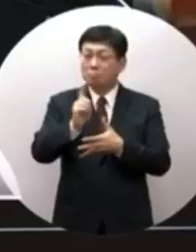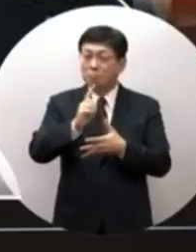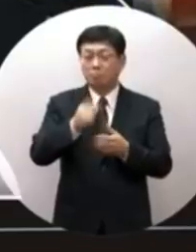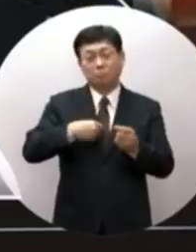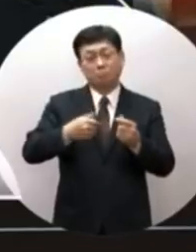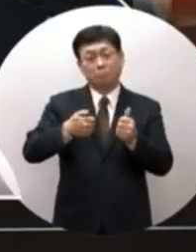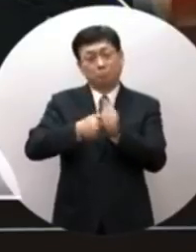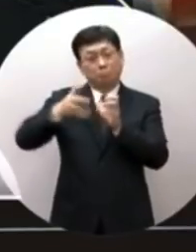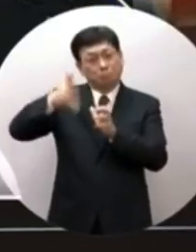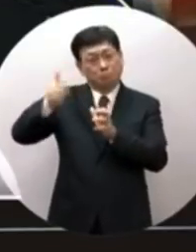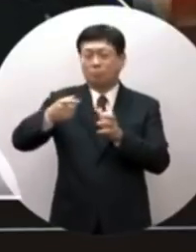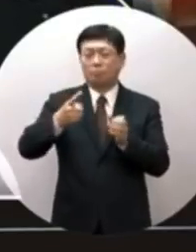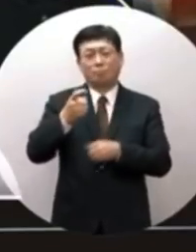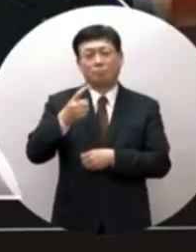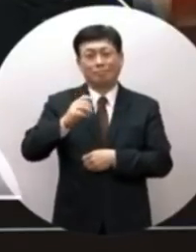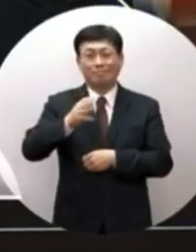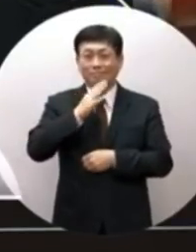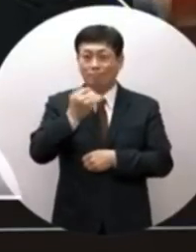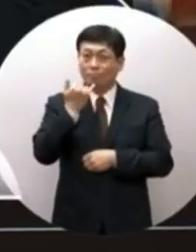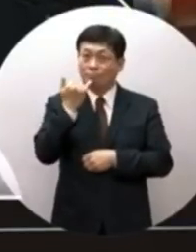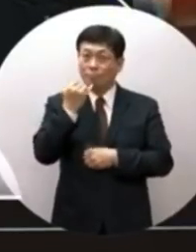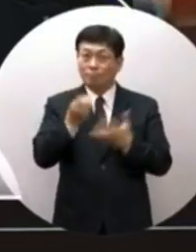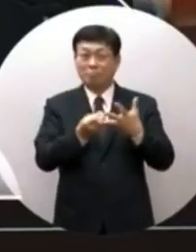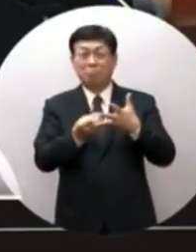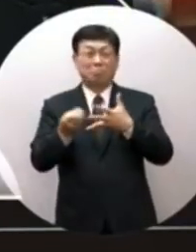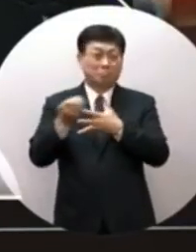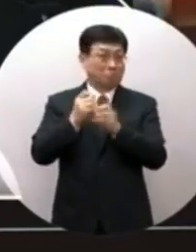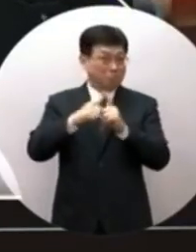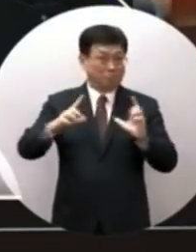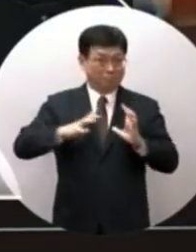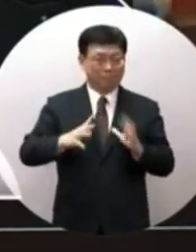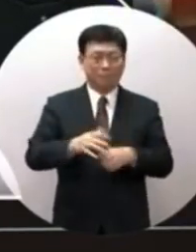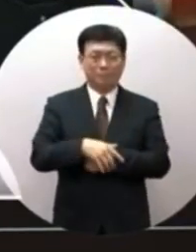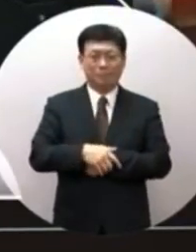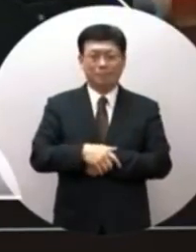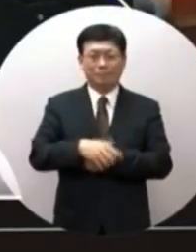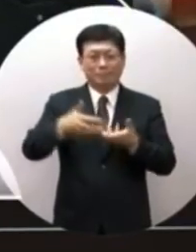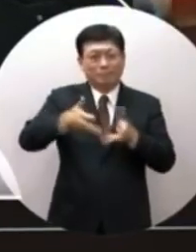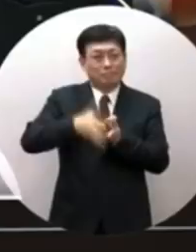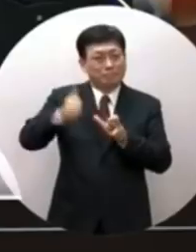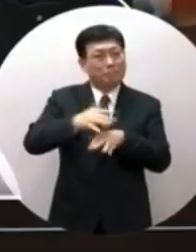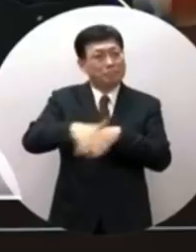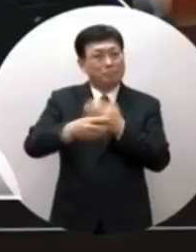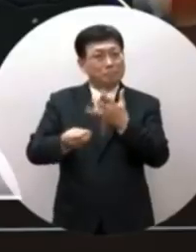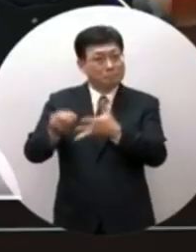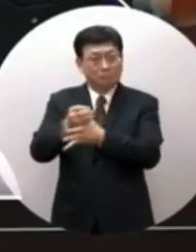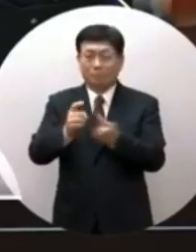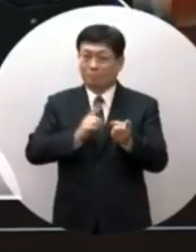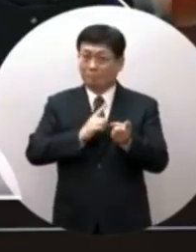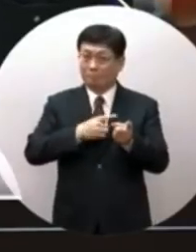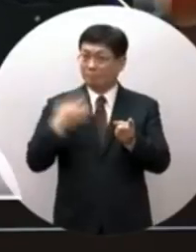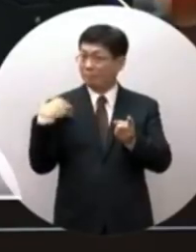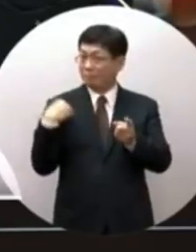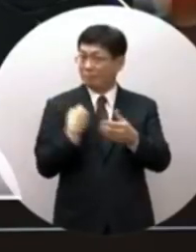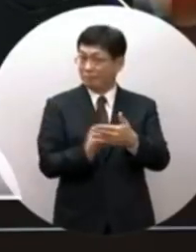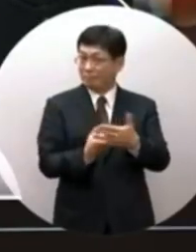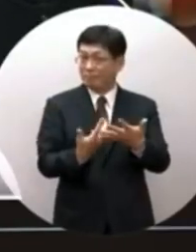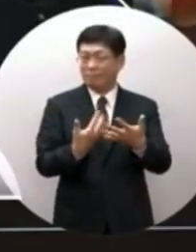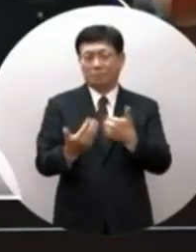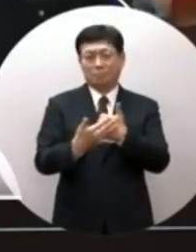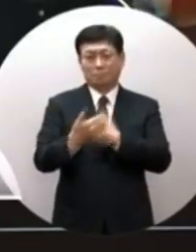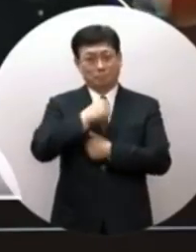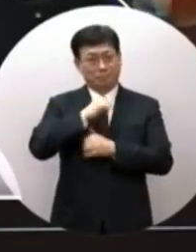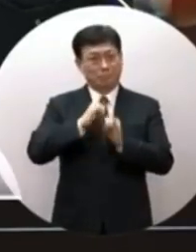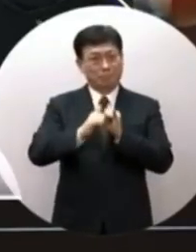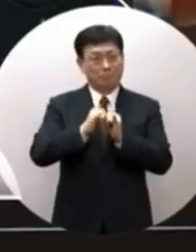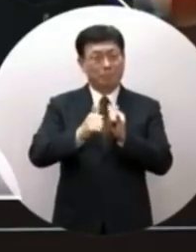当然副总统也无办法。升个官，个大个官，部长你会不会升？还是在原地为台